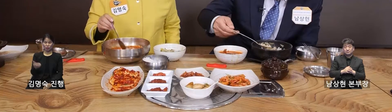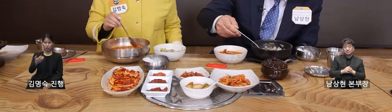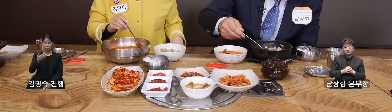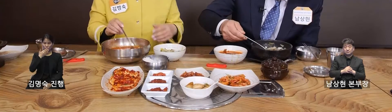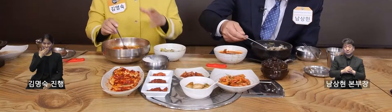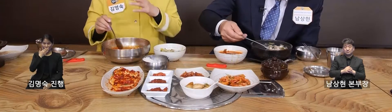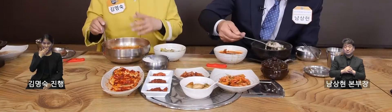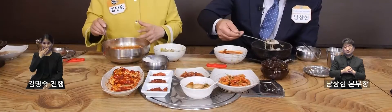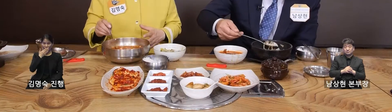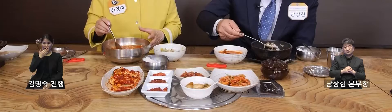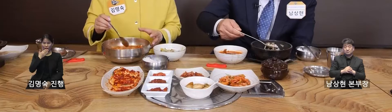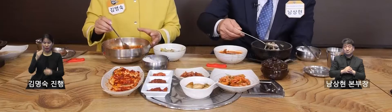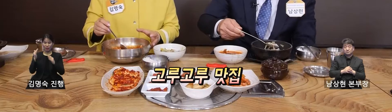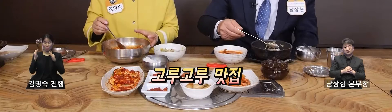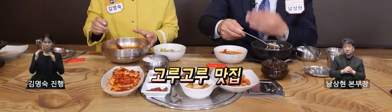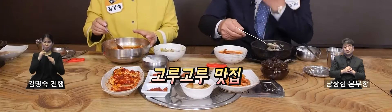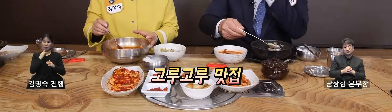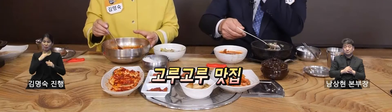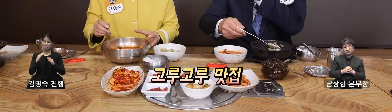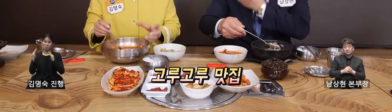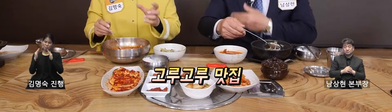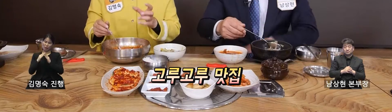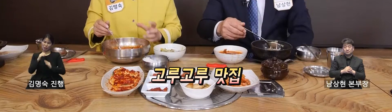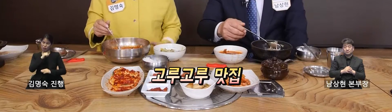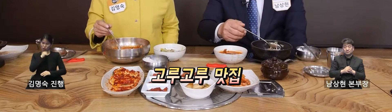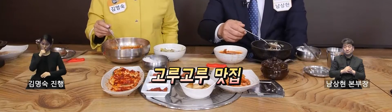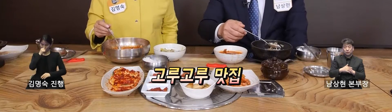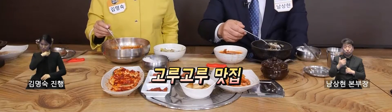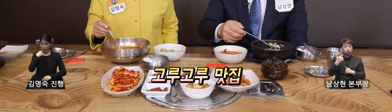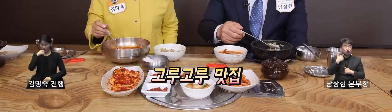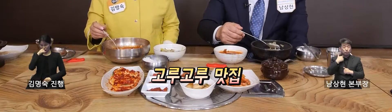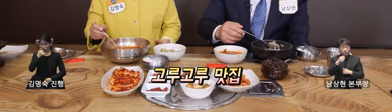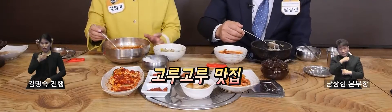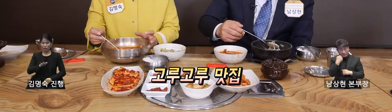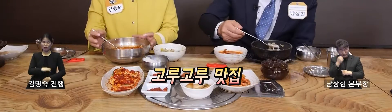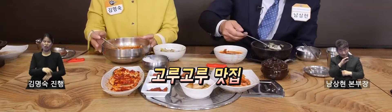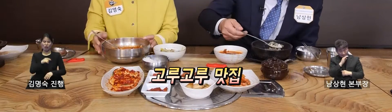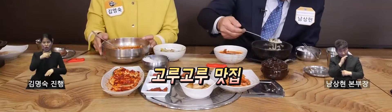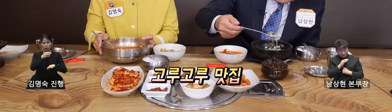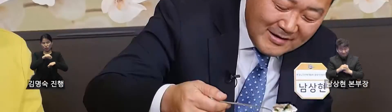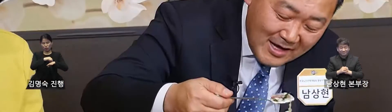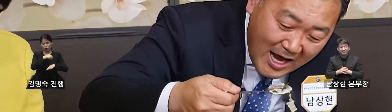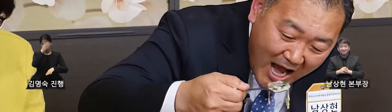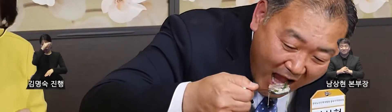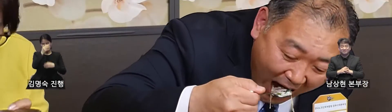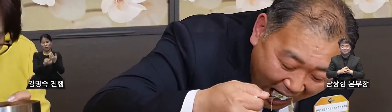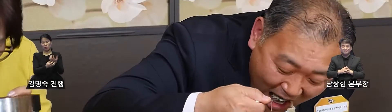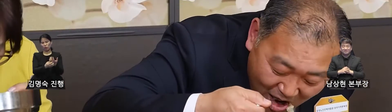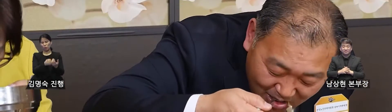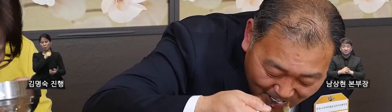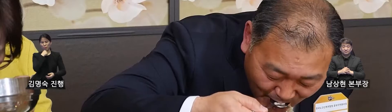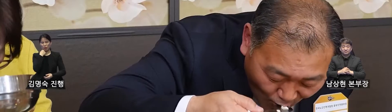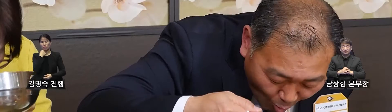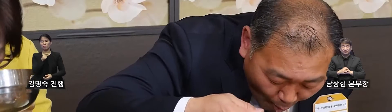국밥집만 맛있 맛집인 줄 알았더니 육개장도 맛집이네요. 네.